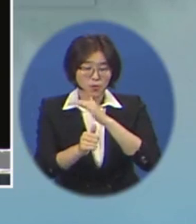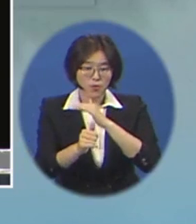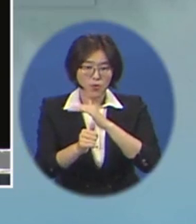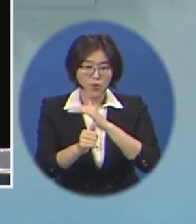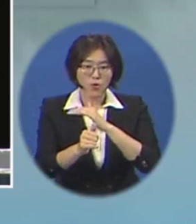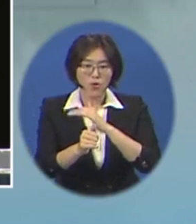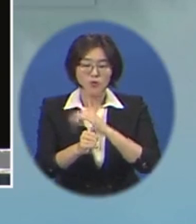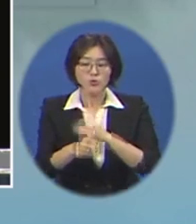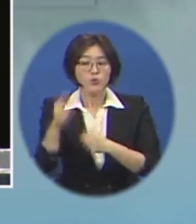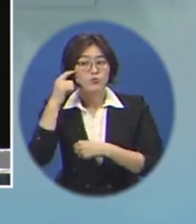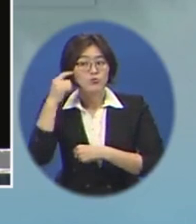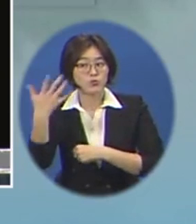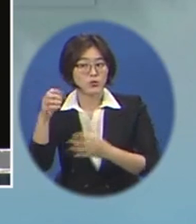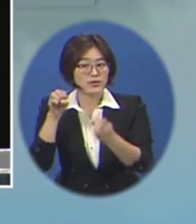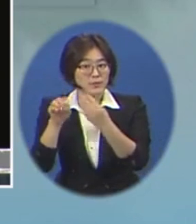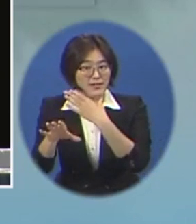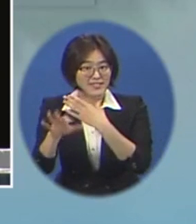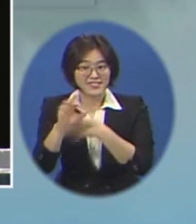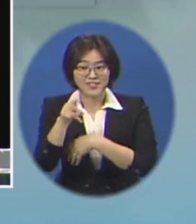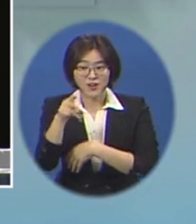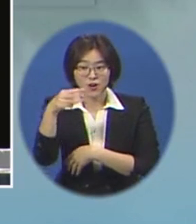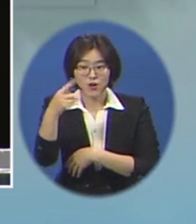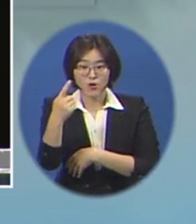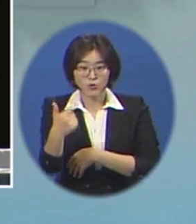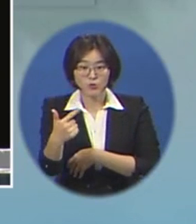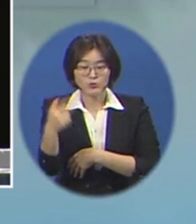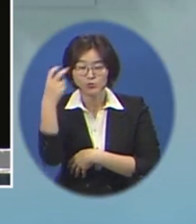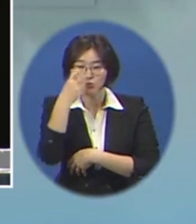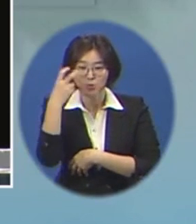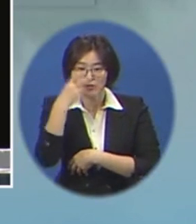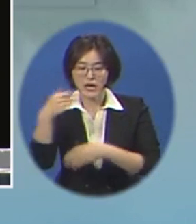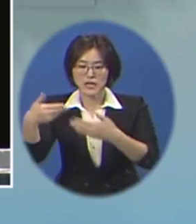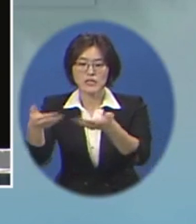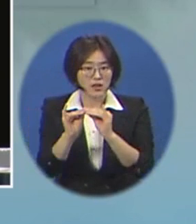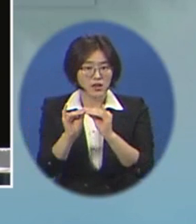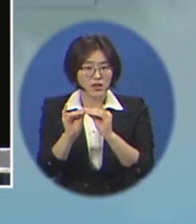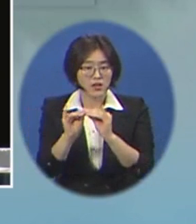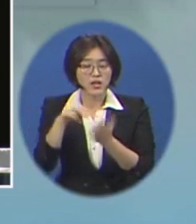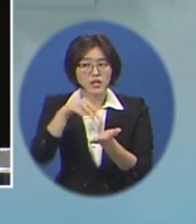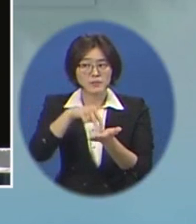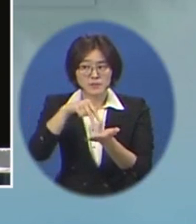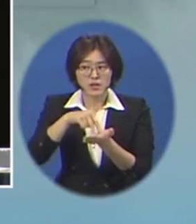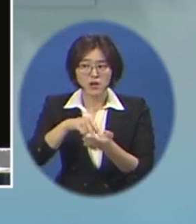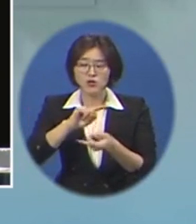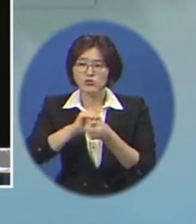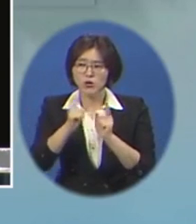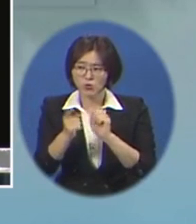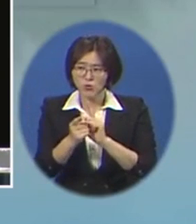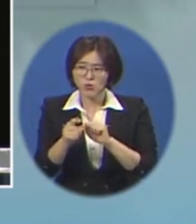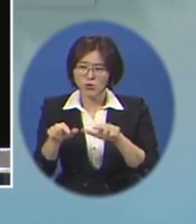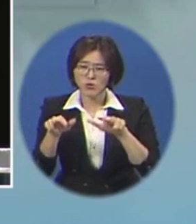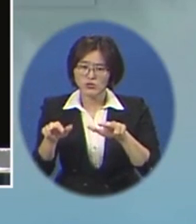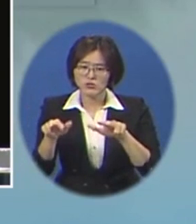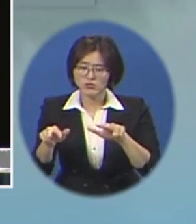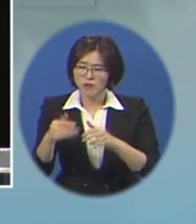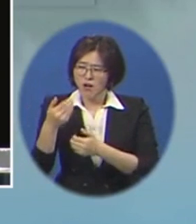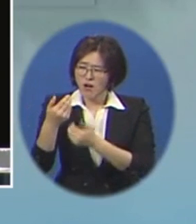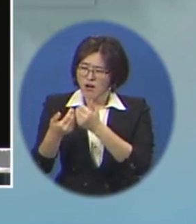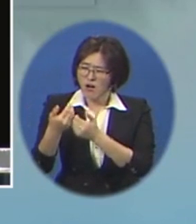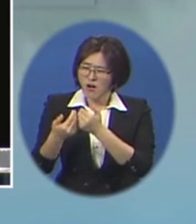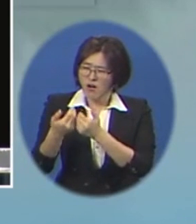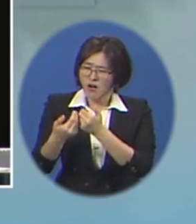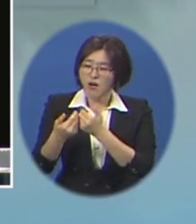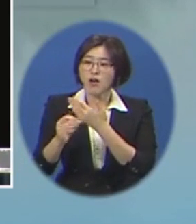여론조사 기관을 선정 했어요 우리 국민들의 결정에 따르도록 하였다 팽팽하게 만약에 된 입 된다면